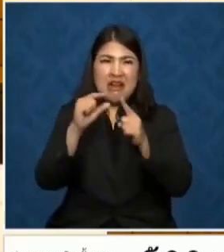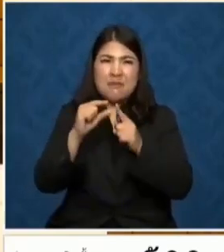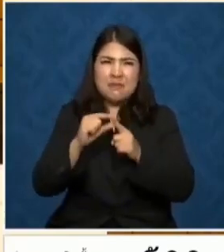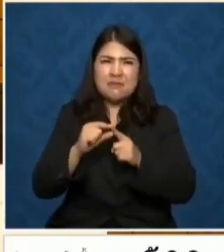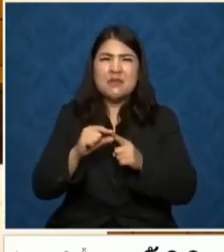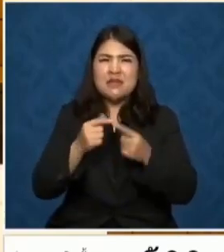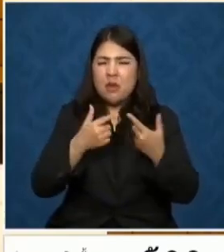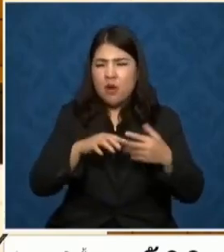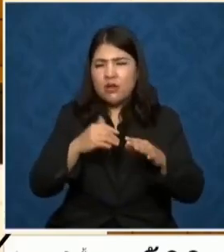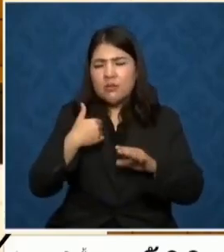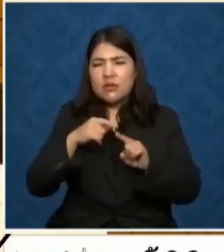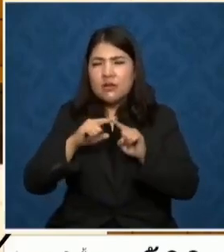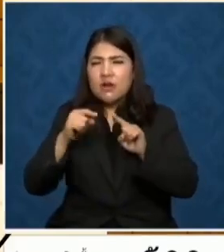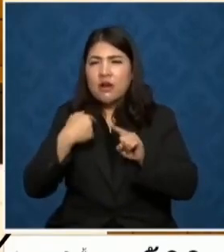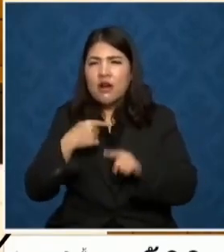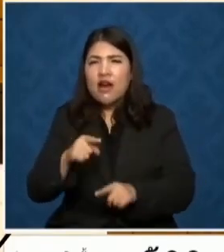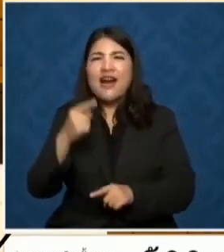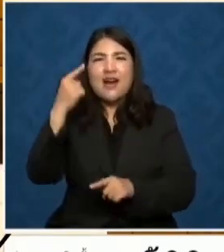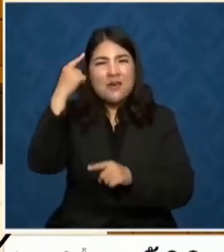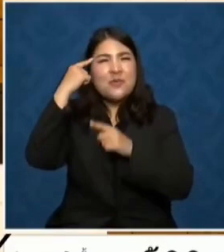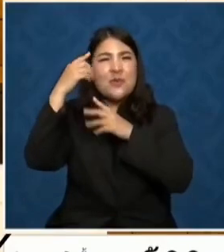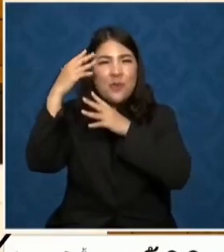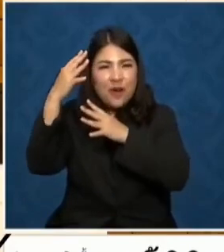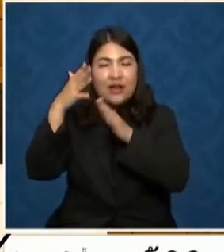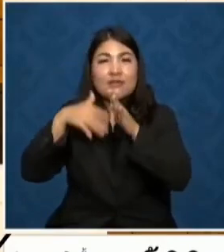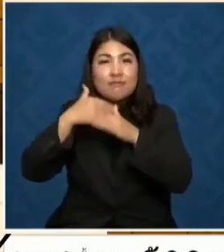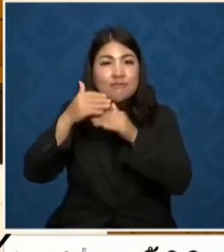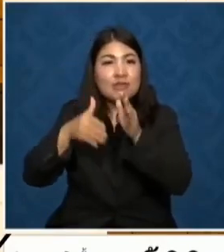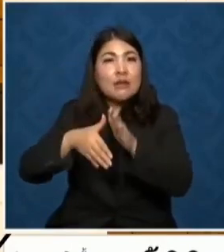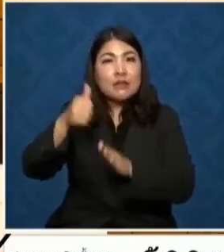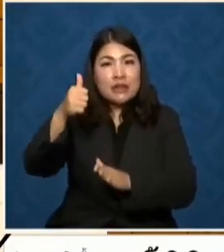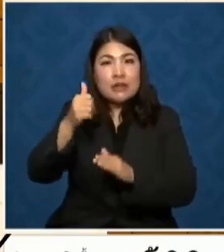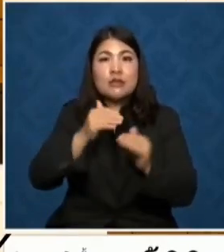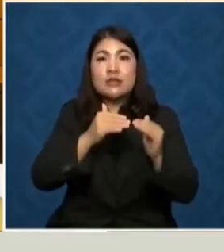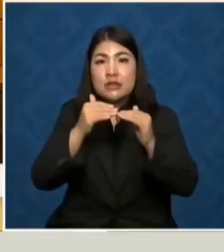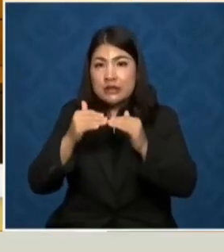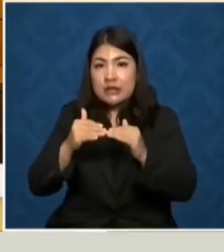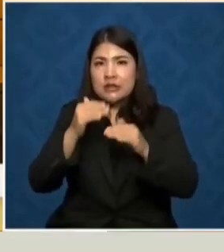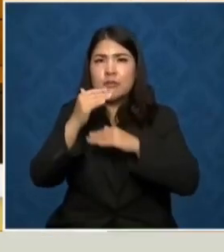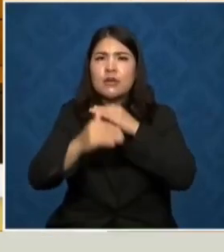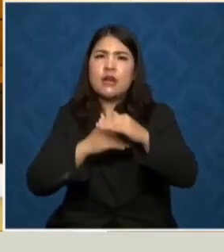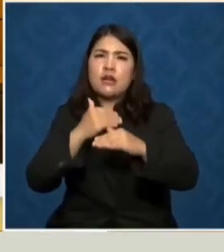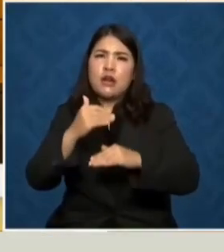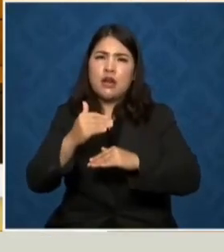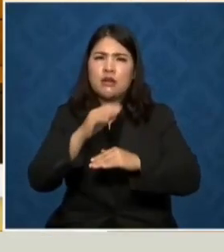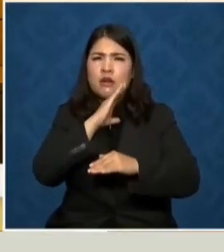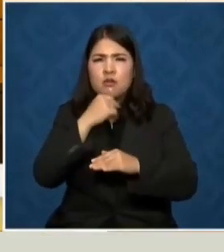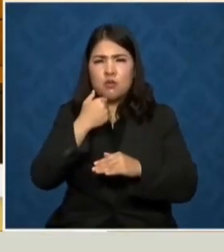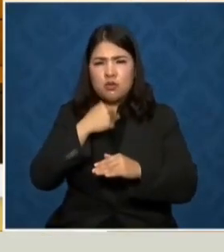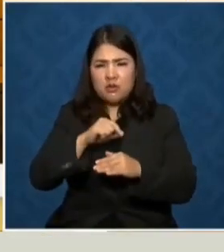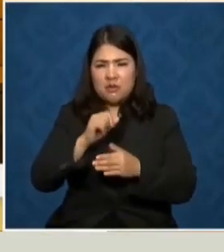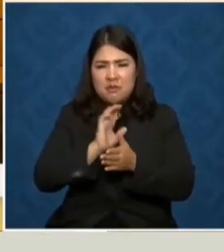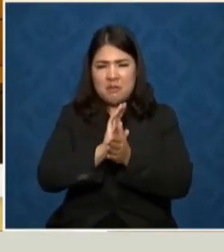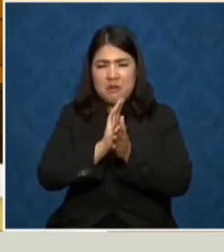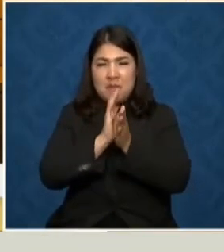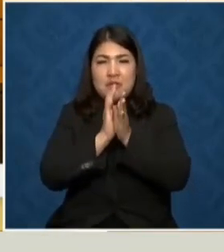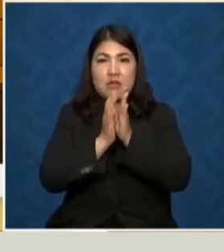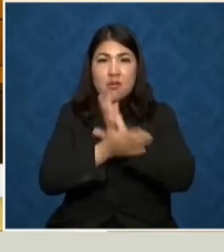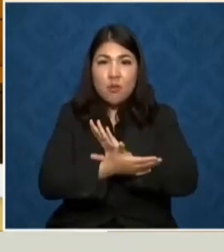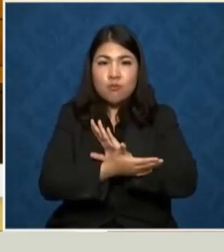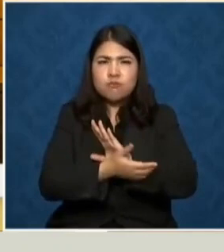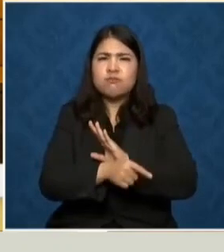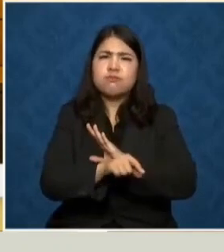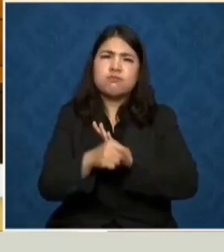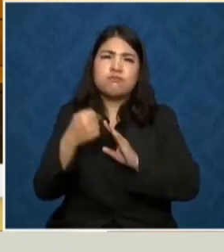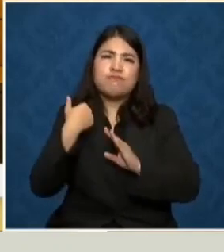งเหมือนกันนะครับไม่ว่าเป็นเรื่องของมีหวังสำเร็จนะครับสิทธิพัฒนาแทนที่จะเป็นปฏิรูปนะครับ